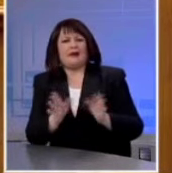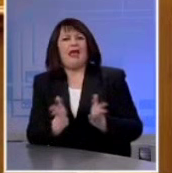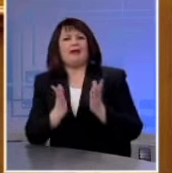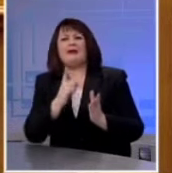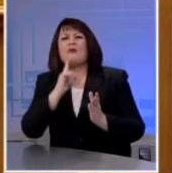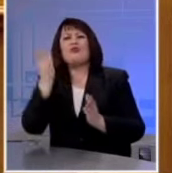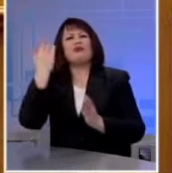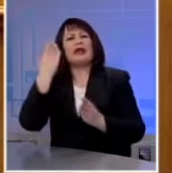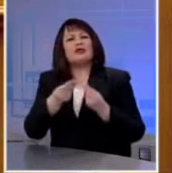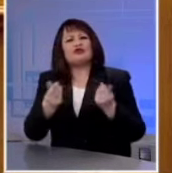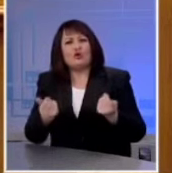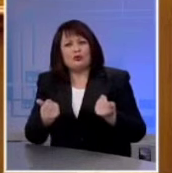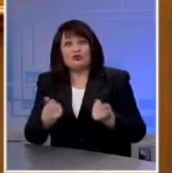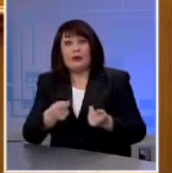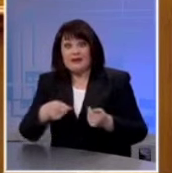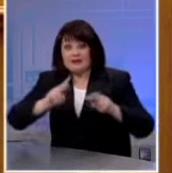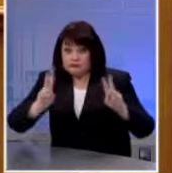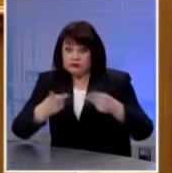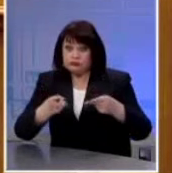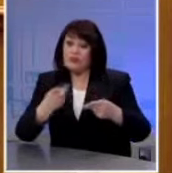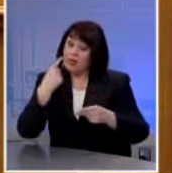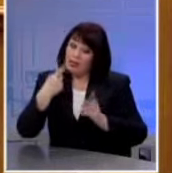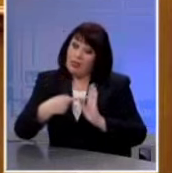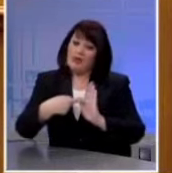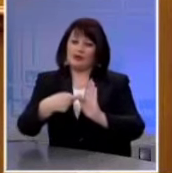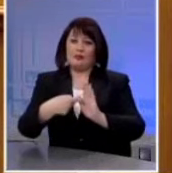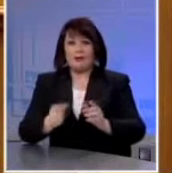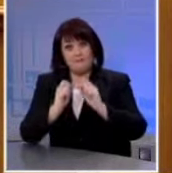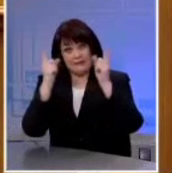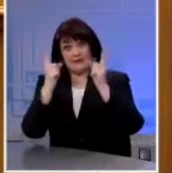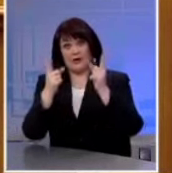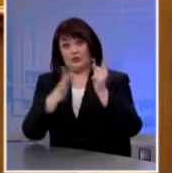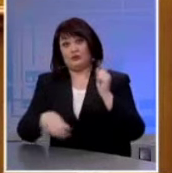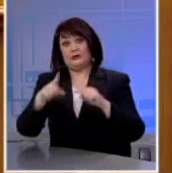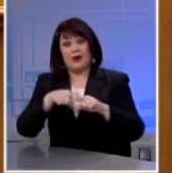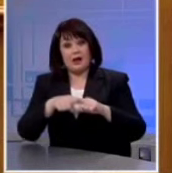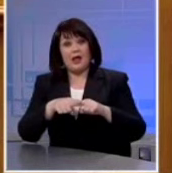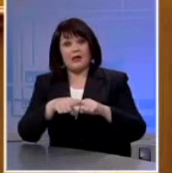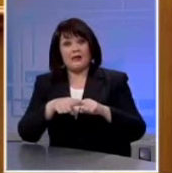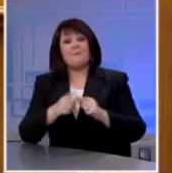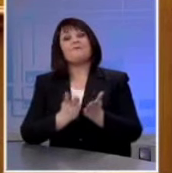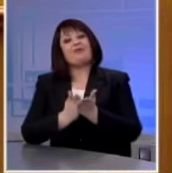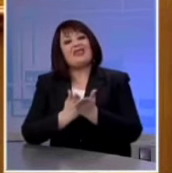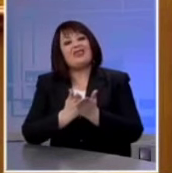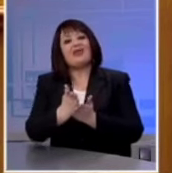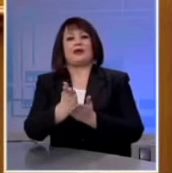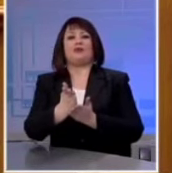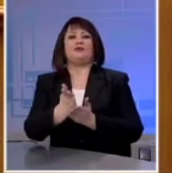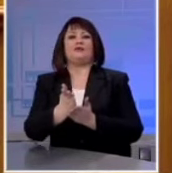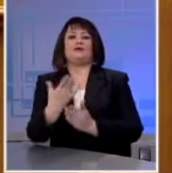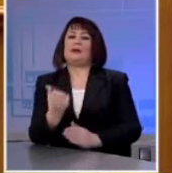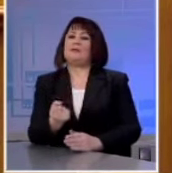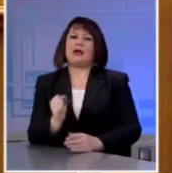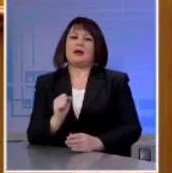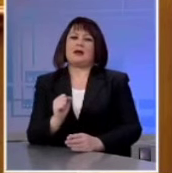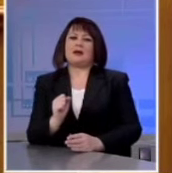αναπαραγωγής των πρακτικών του παρελθόντος, ώστε επιτέλους αυτόν τον τόπο να αποδίδεται δικαιοσύνη και